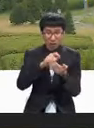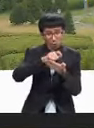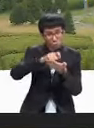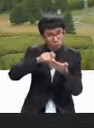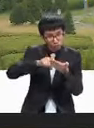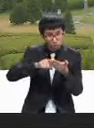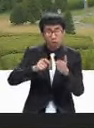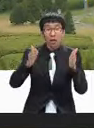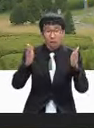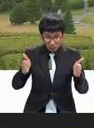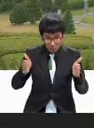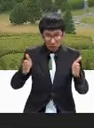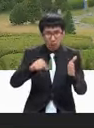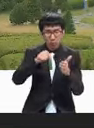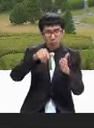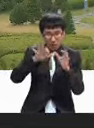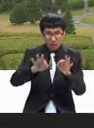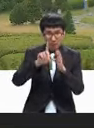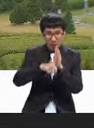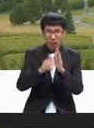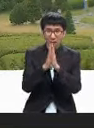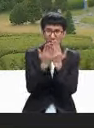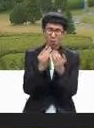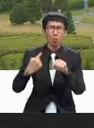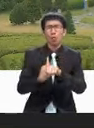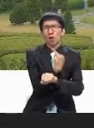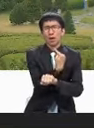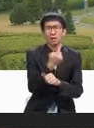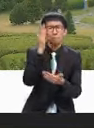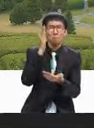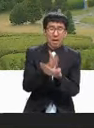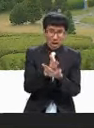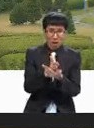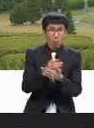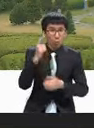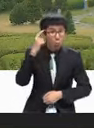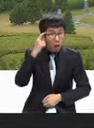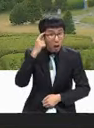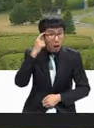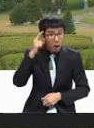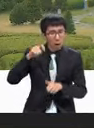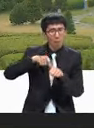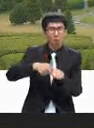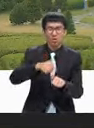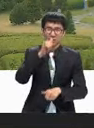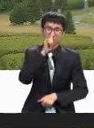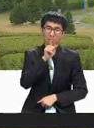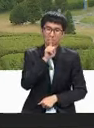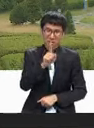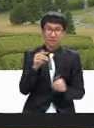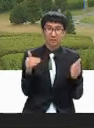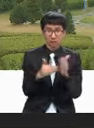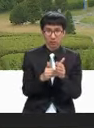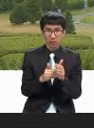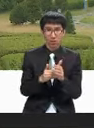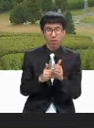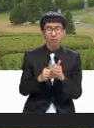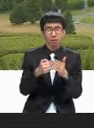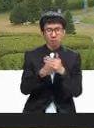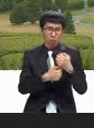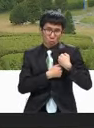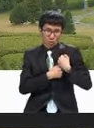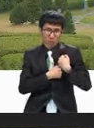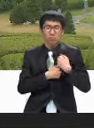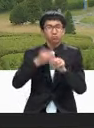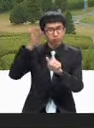영역이 교과서 내용을 벗어나서는 안 됩니다. 잘못 내면은 제재를 받으니까 그걸 유의해서 내십시오.